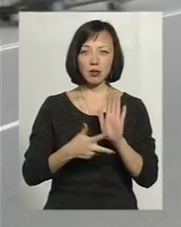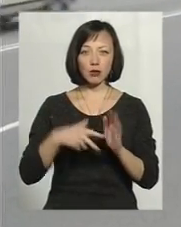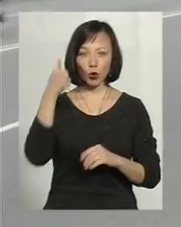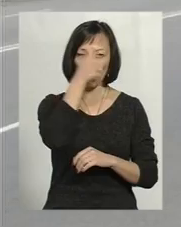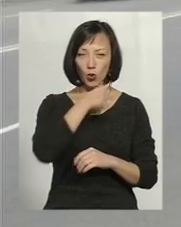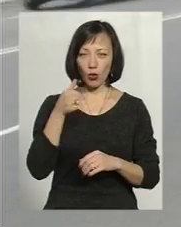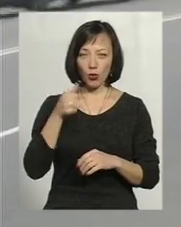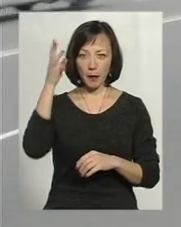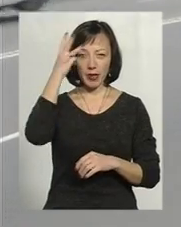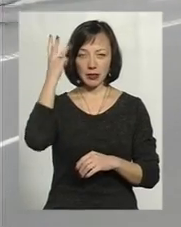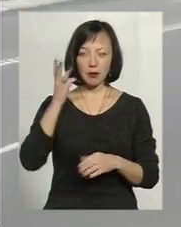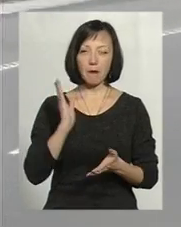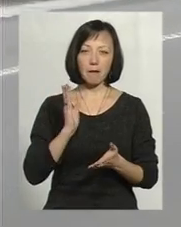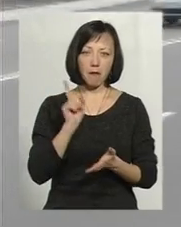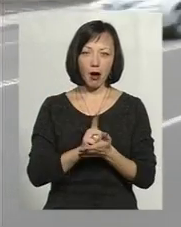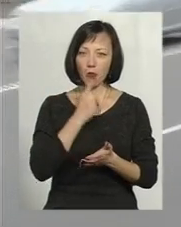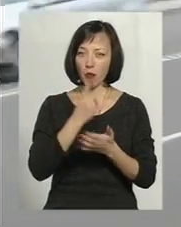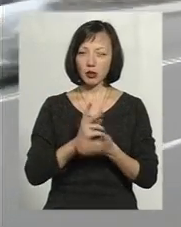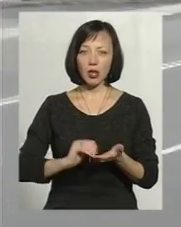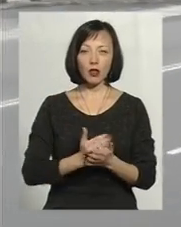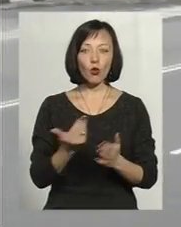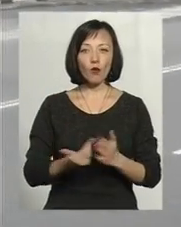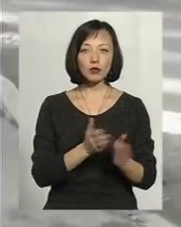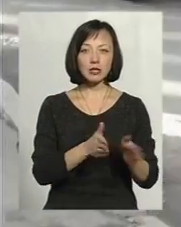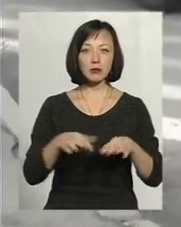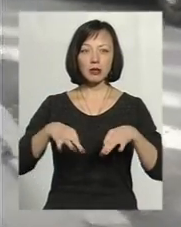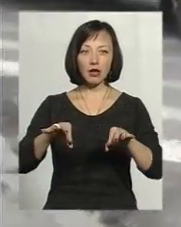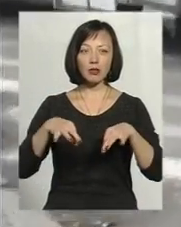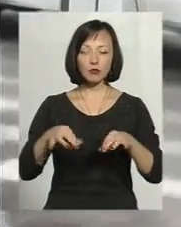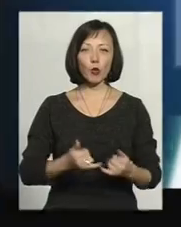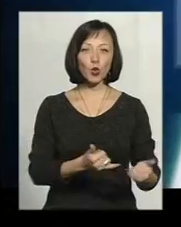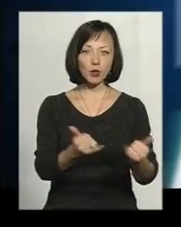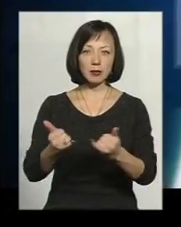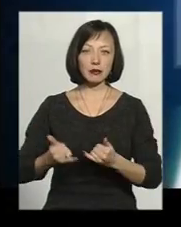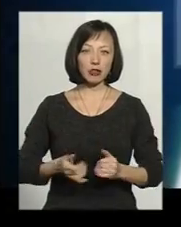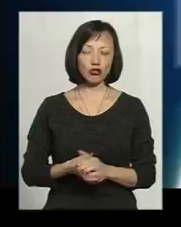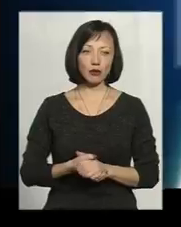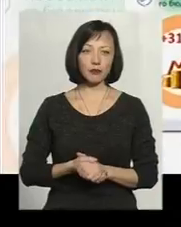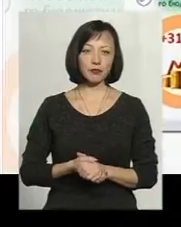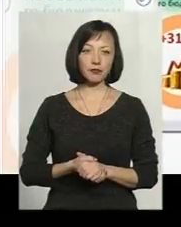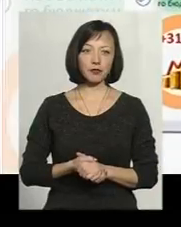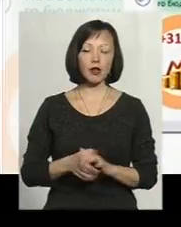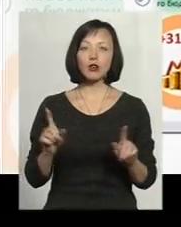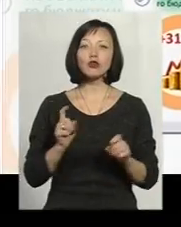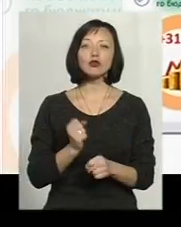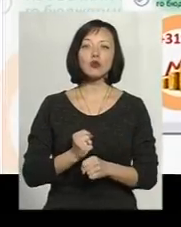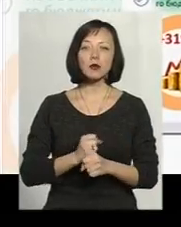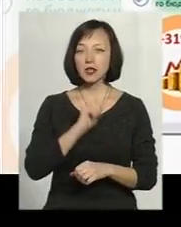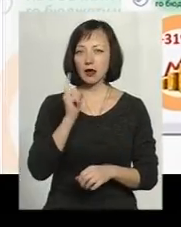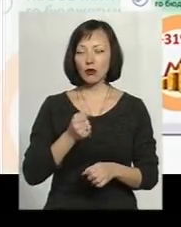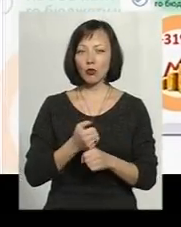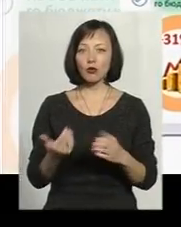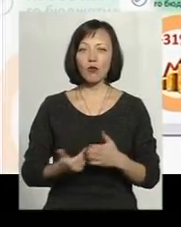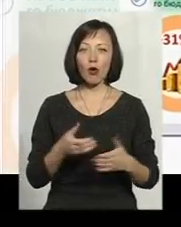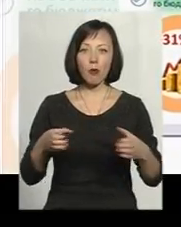2018 року обласний центр має побачити якісно нову систему транспортного забезпечення. Що зроблено за рік роботи